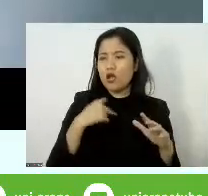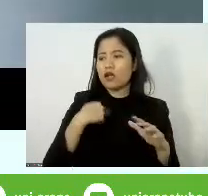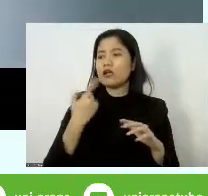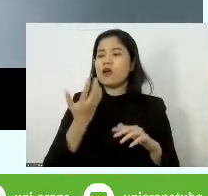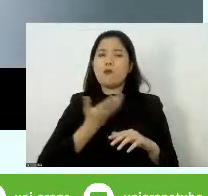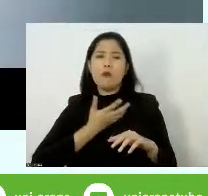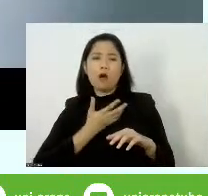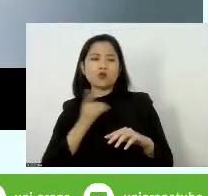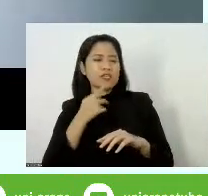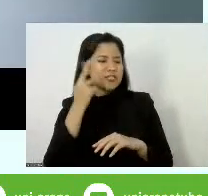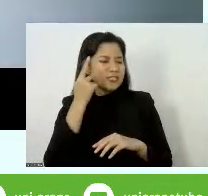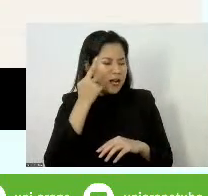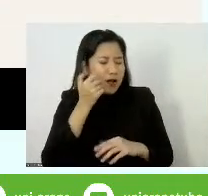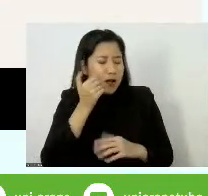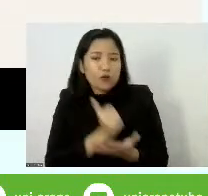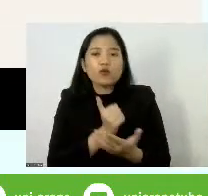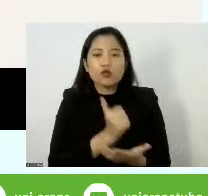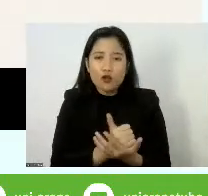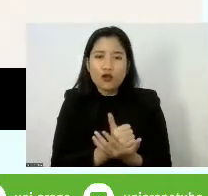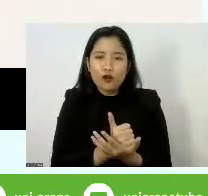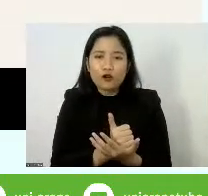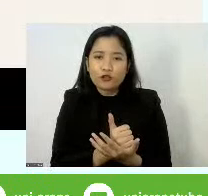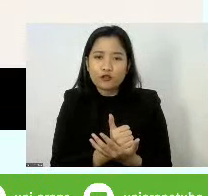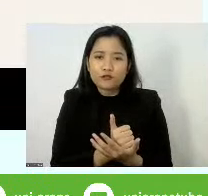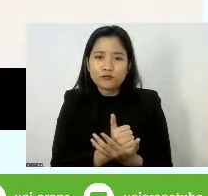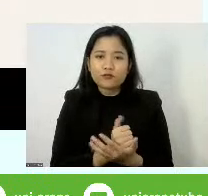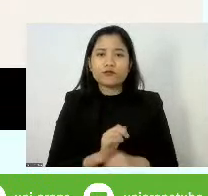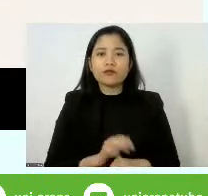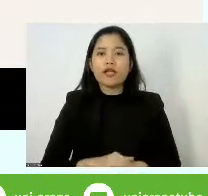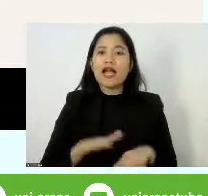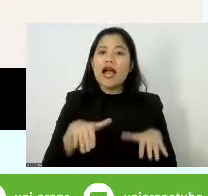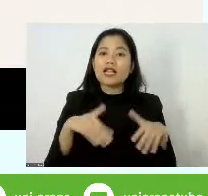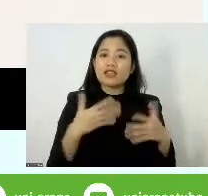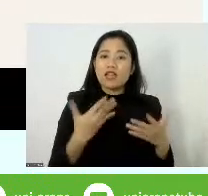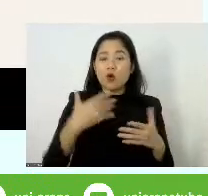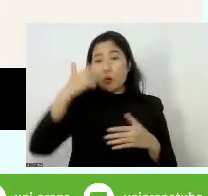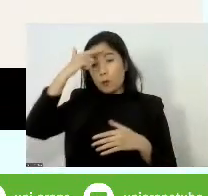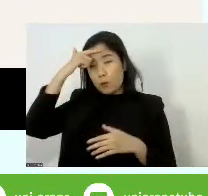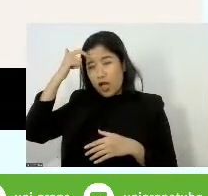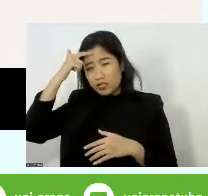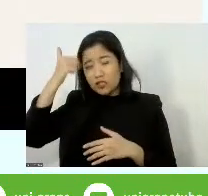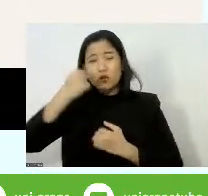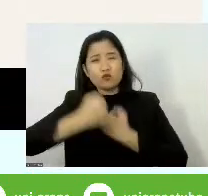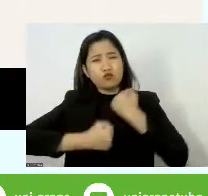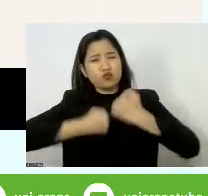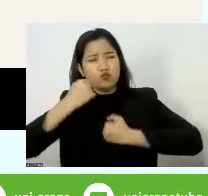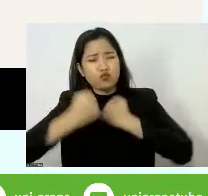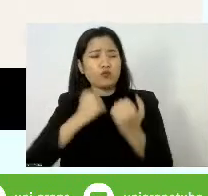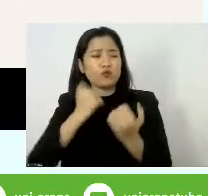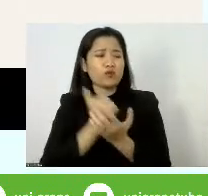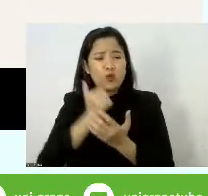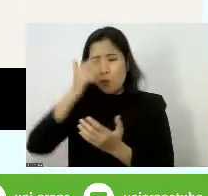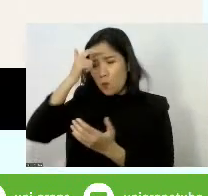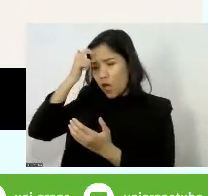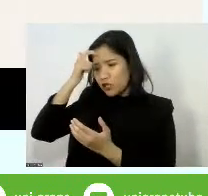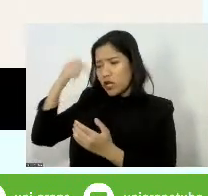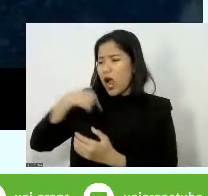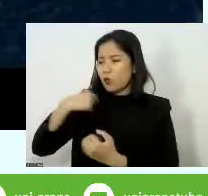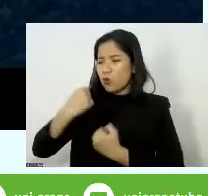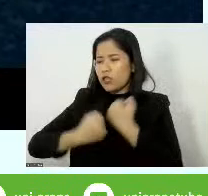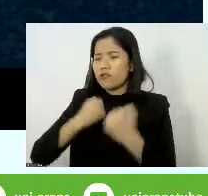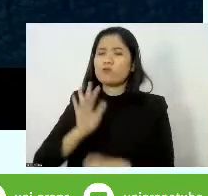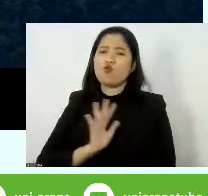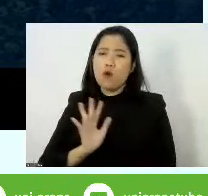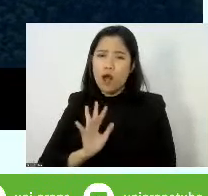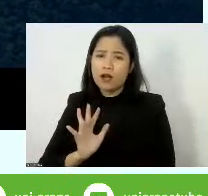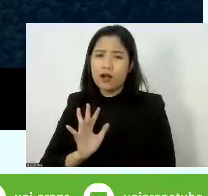menjaganya mati-matian atau rela belajar mati-matian gitu tanpa harusnya aku kan bukan aktifis aku pun